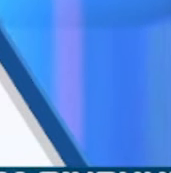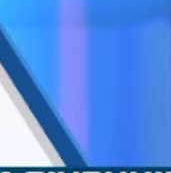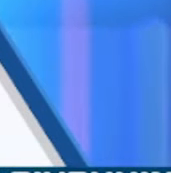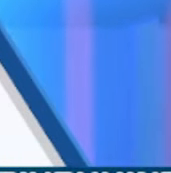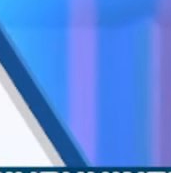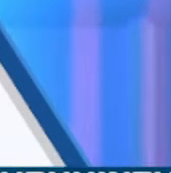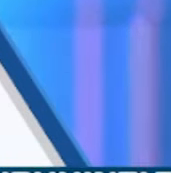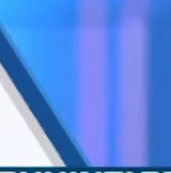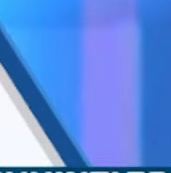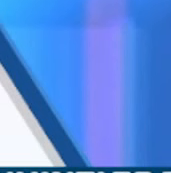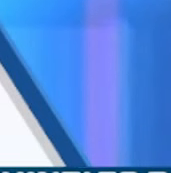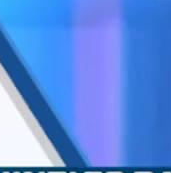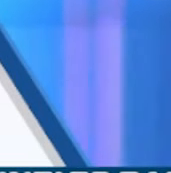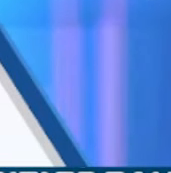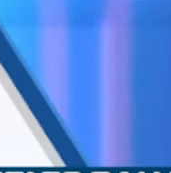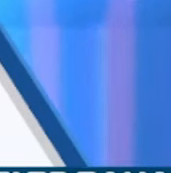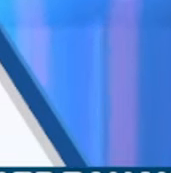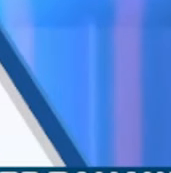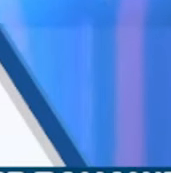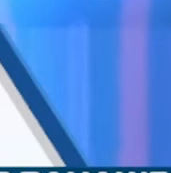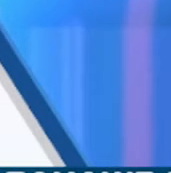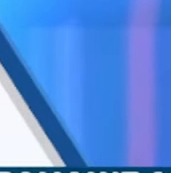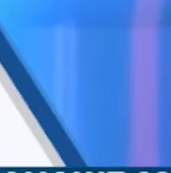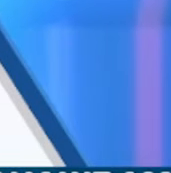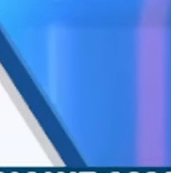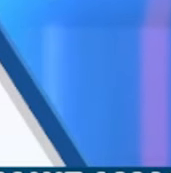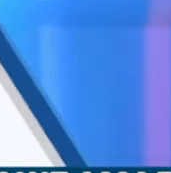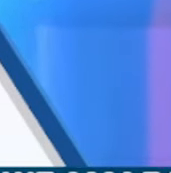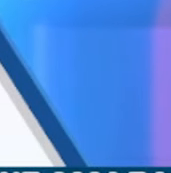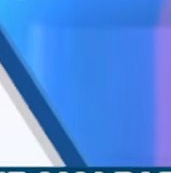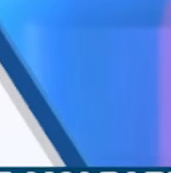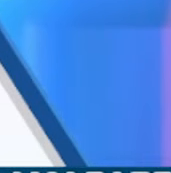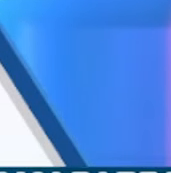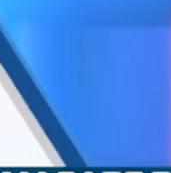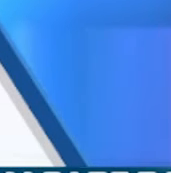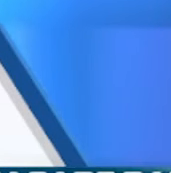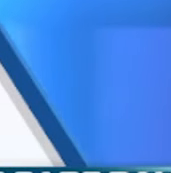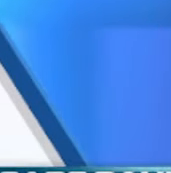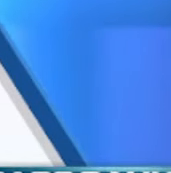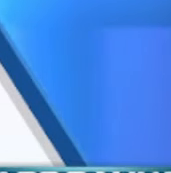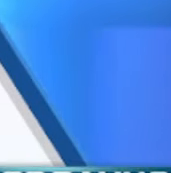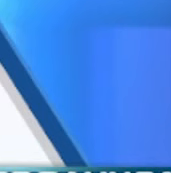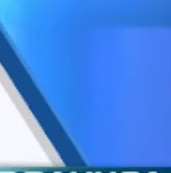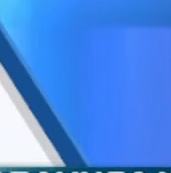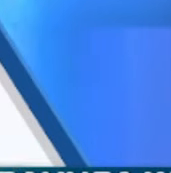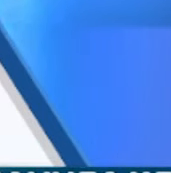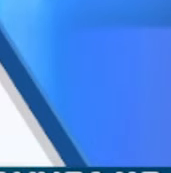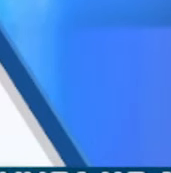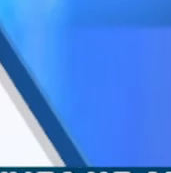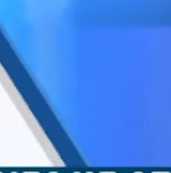n'uko hari abajya gushinga urugo, hari igihe bahubuka umuntu akabana n'undi amukurikiye